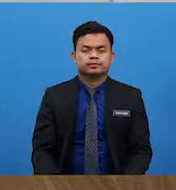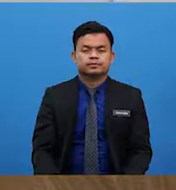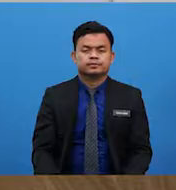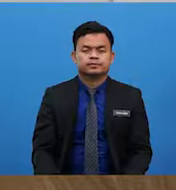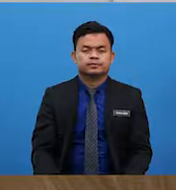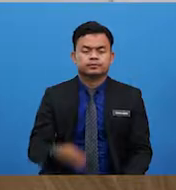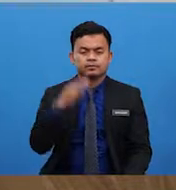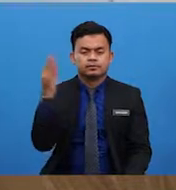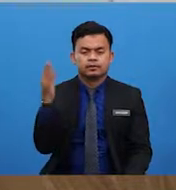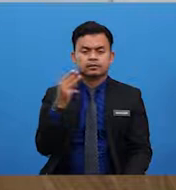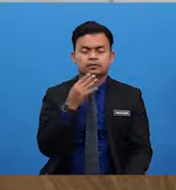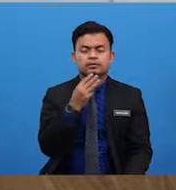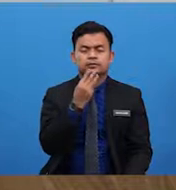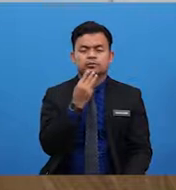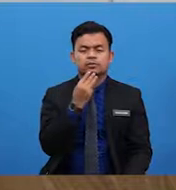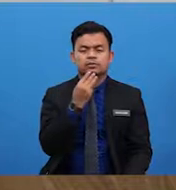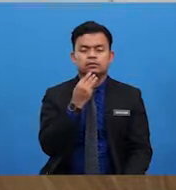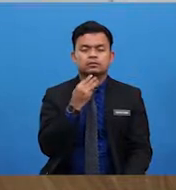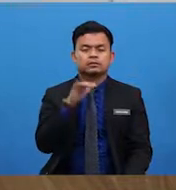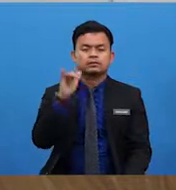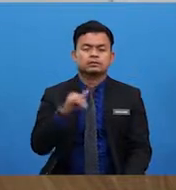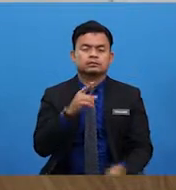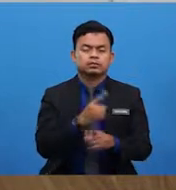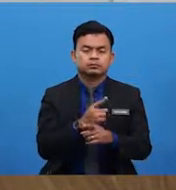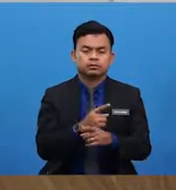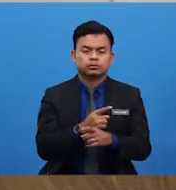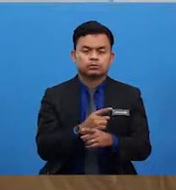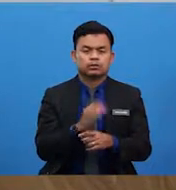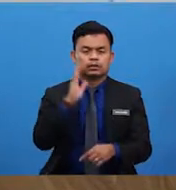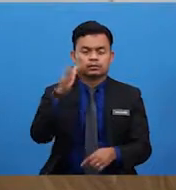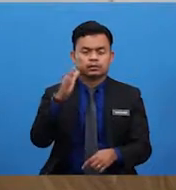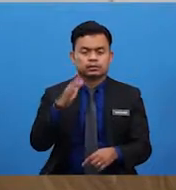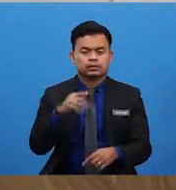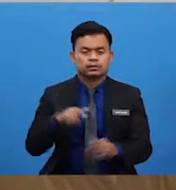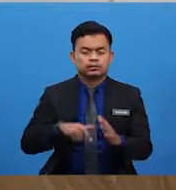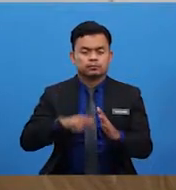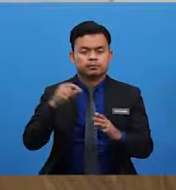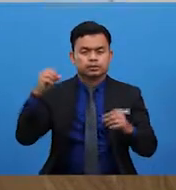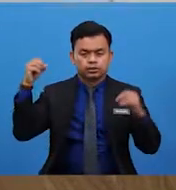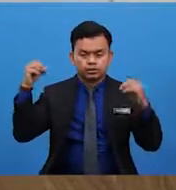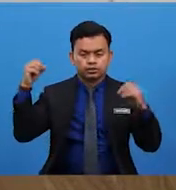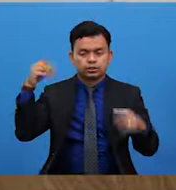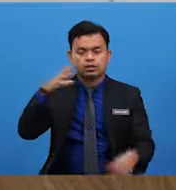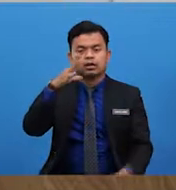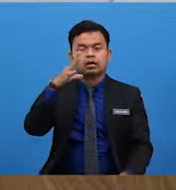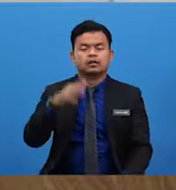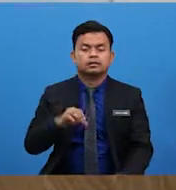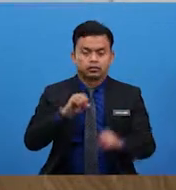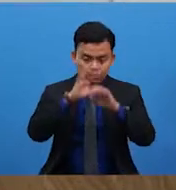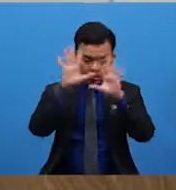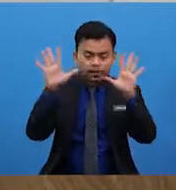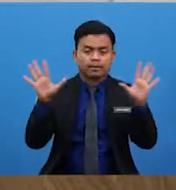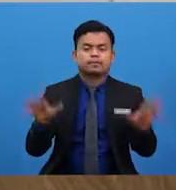selalunya winnetou lain adalah cerah dan terang beban dengan warna yang telah dicampur kain masuknya Vio